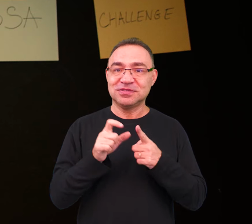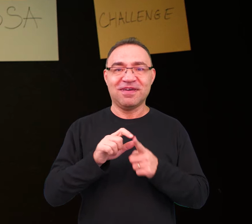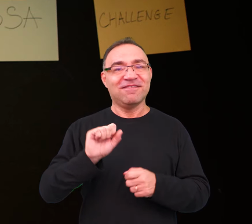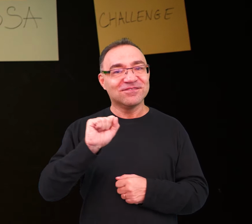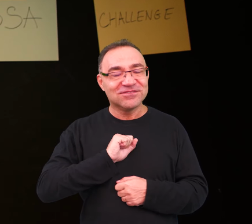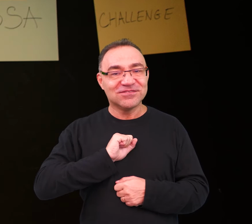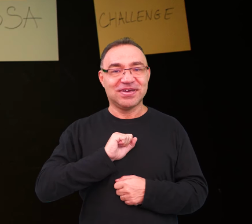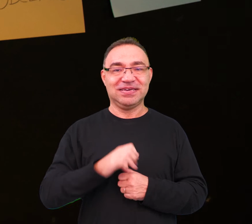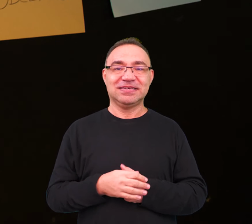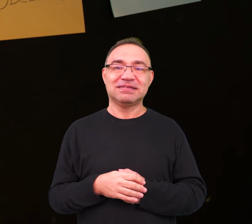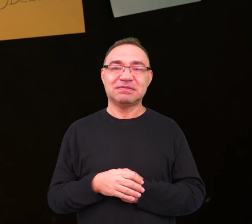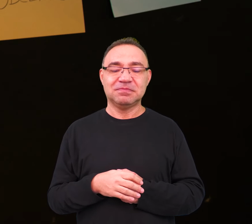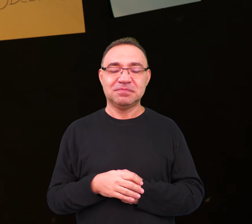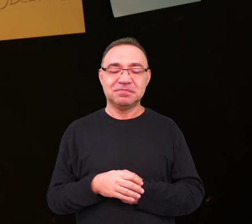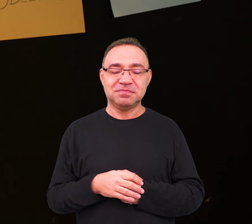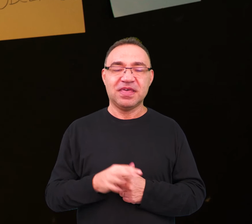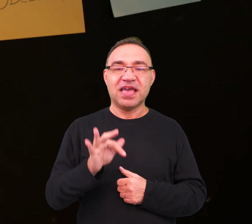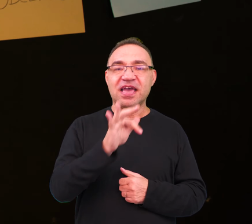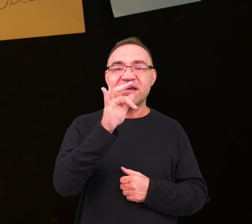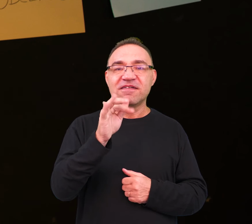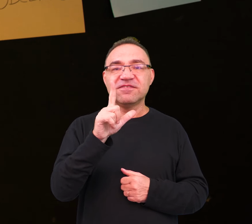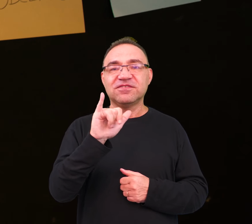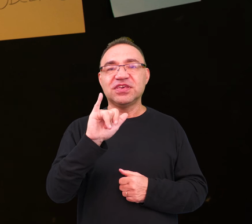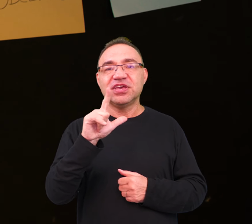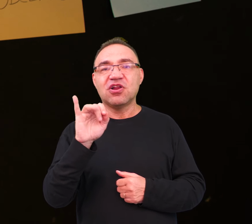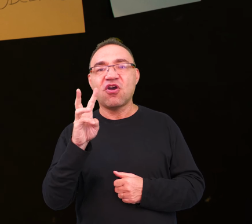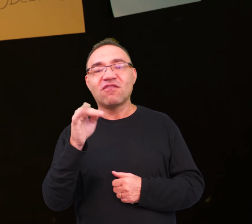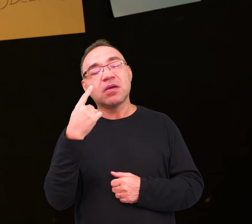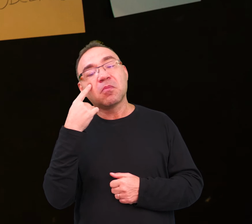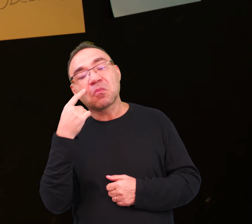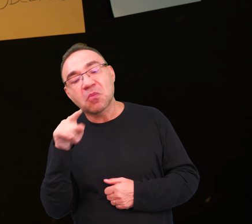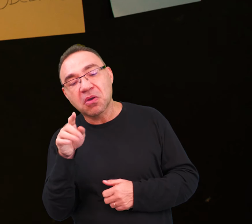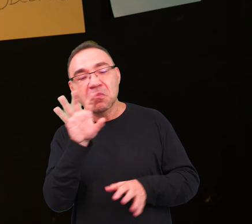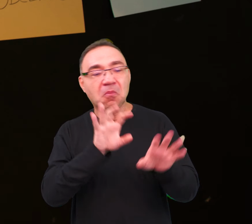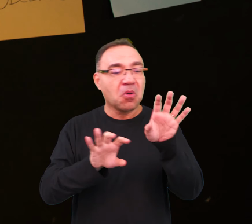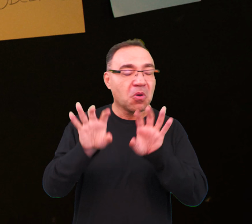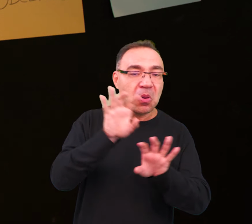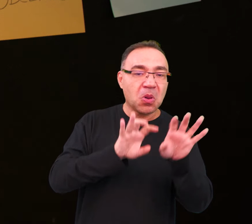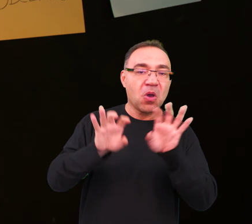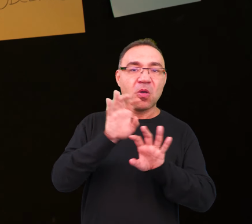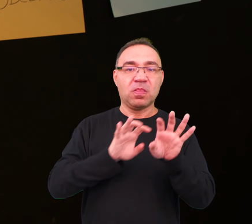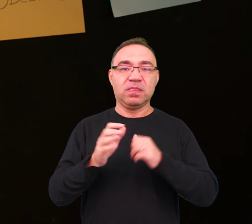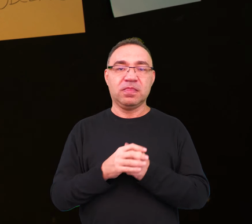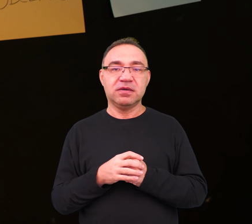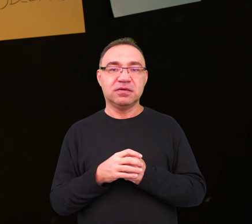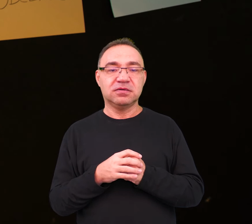Bardzo fajne słowo. Profilować to można zaglądać, podglądać, przeglądać.